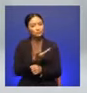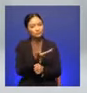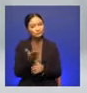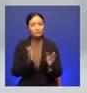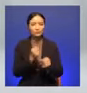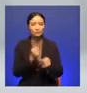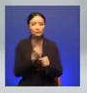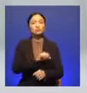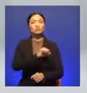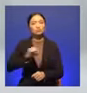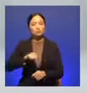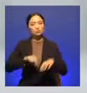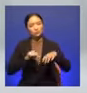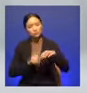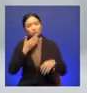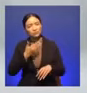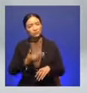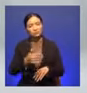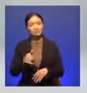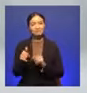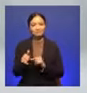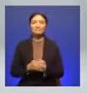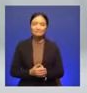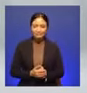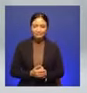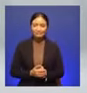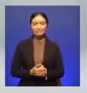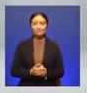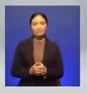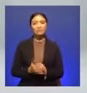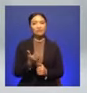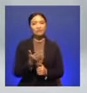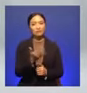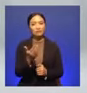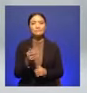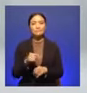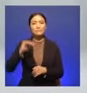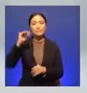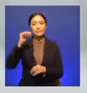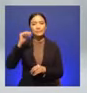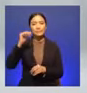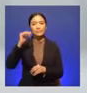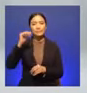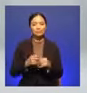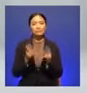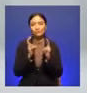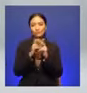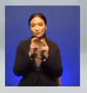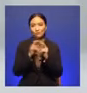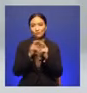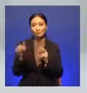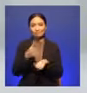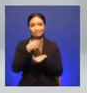จ้าหน้าที่ในสสส.มาโดยตลอดค่ะต้องขอให้พี่กระรอกนะคะช่วยพูดถึงภาพรว